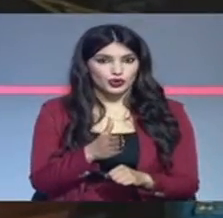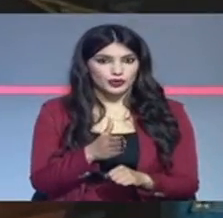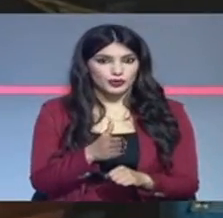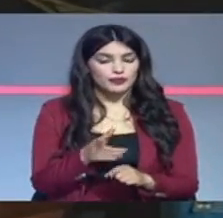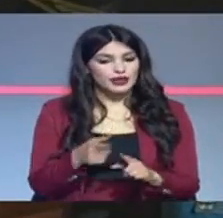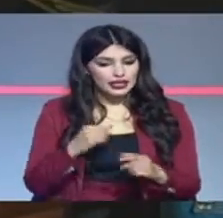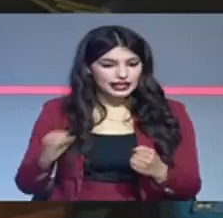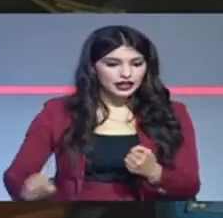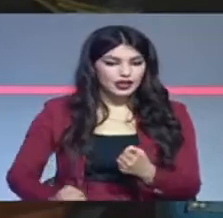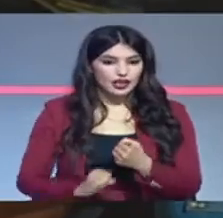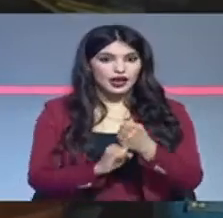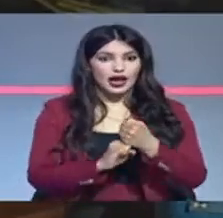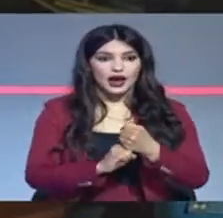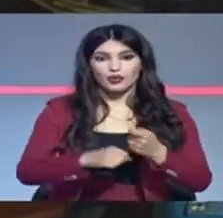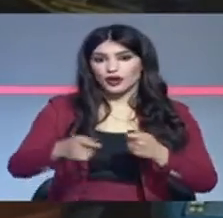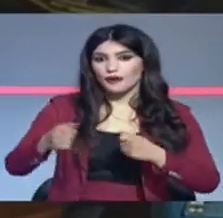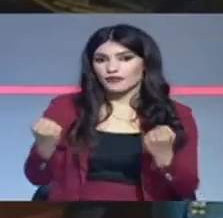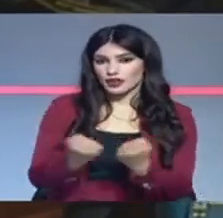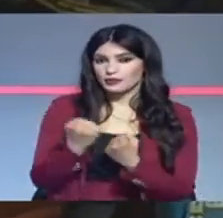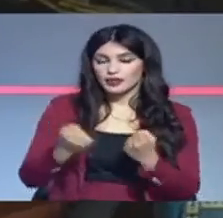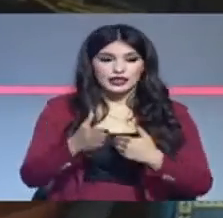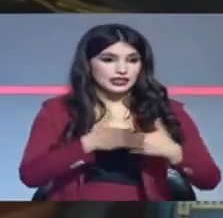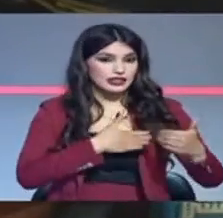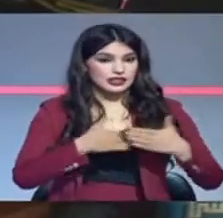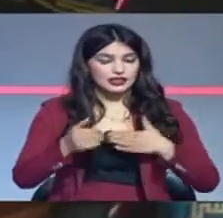في تسويق منتجاتهم